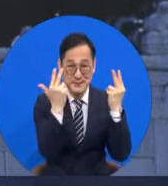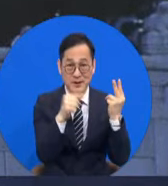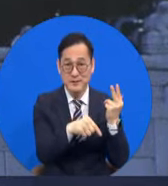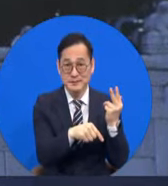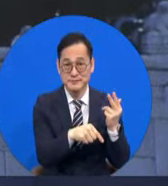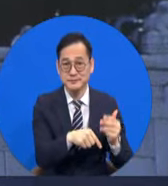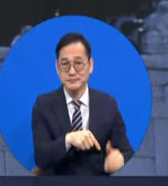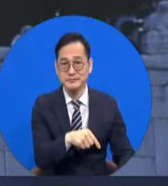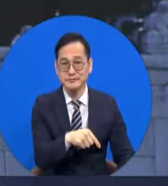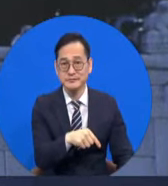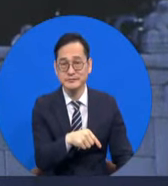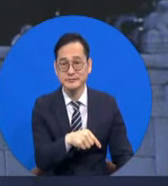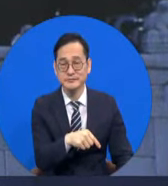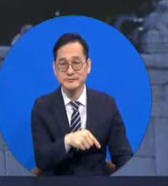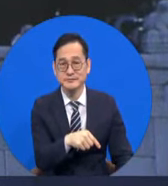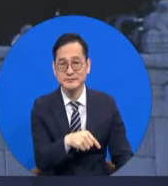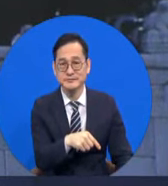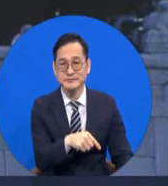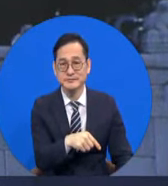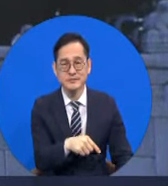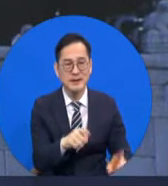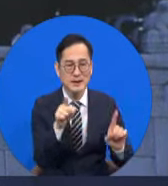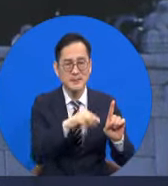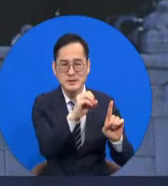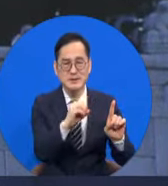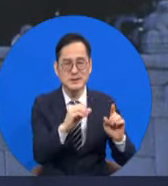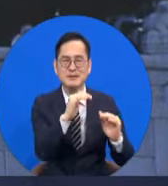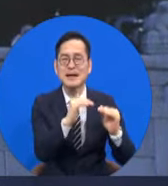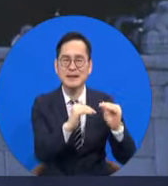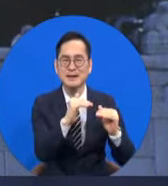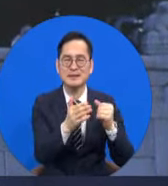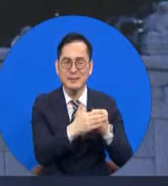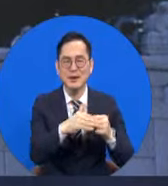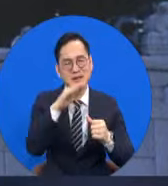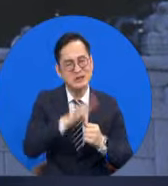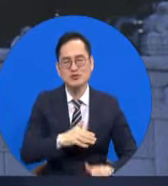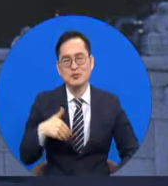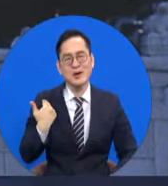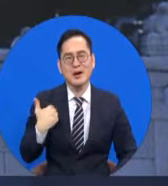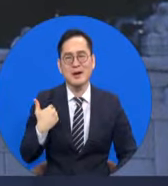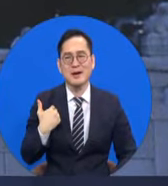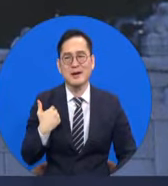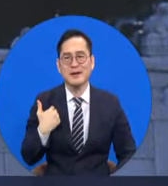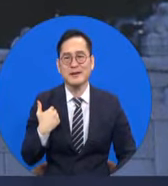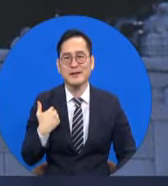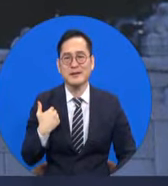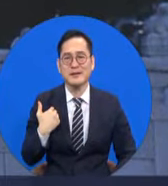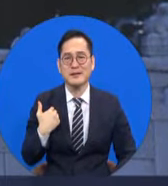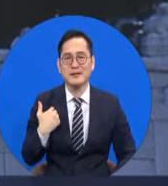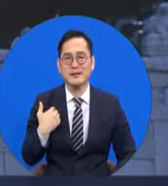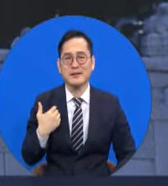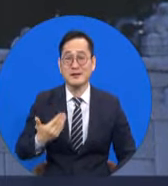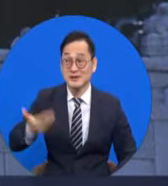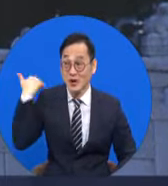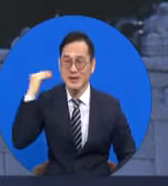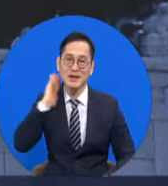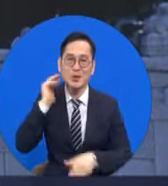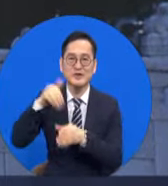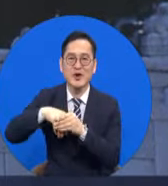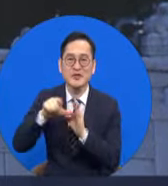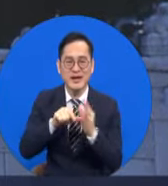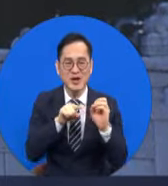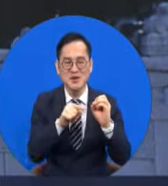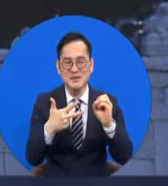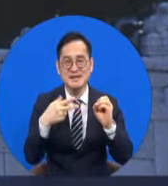얘기했어요. 조기현 부위원장님 1% 차이로 결정될 수 있다라며 지난 대선 0.7%포인트 차로 본인이